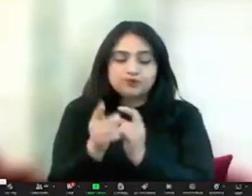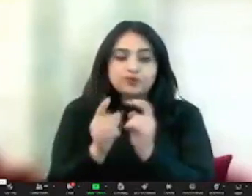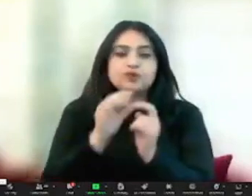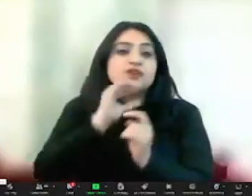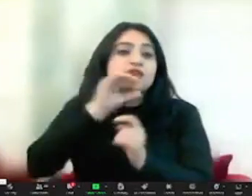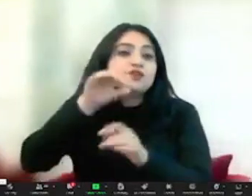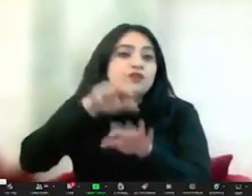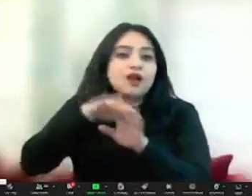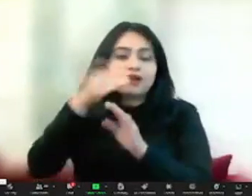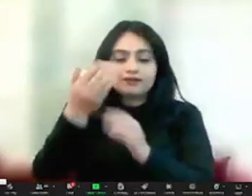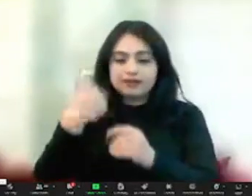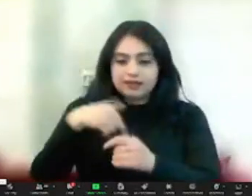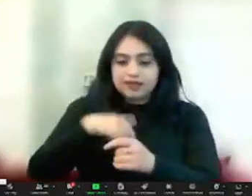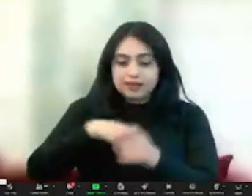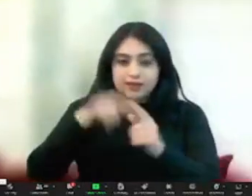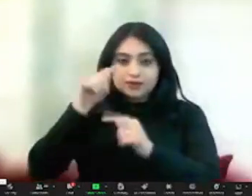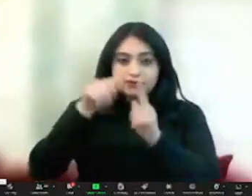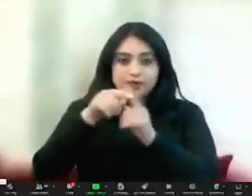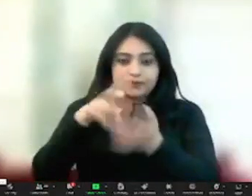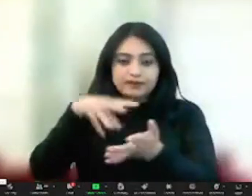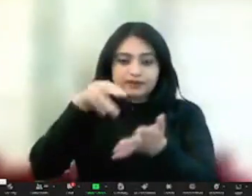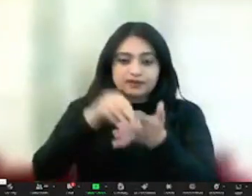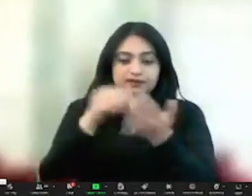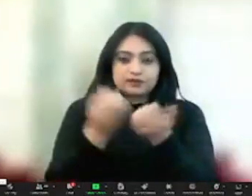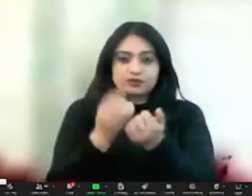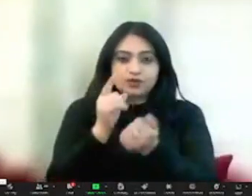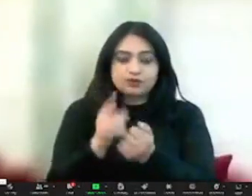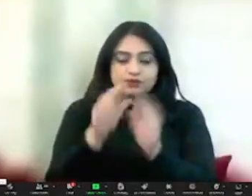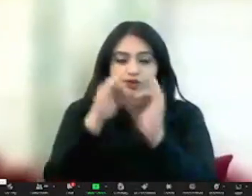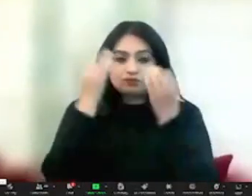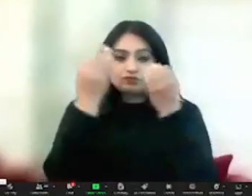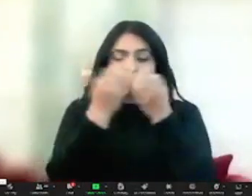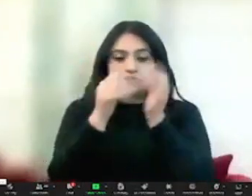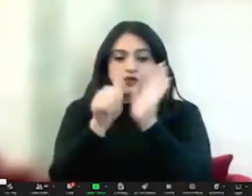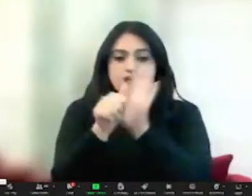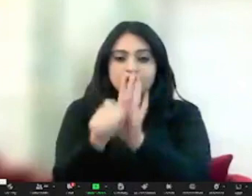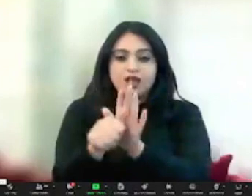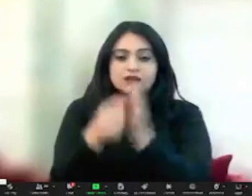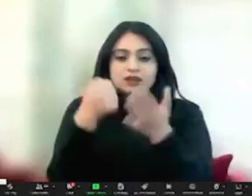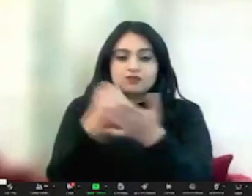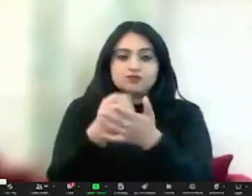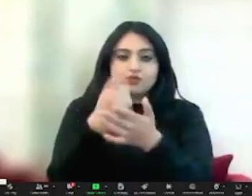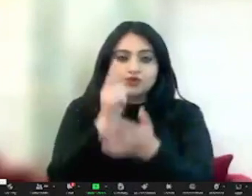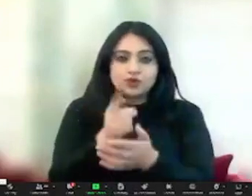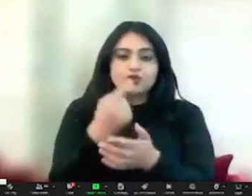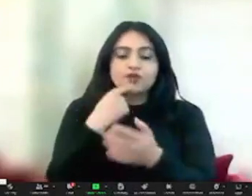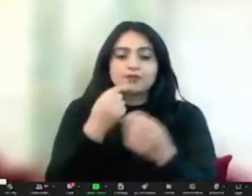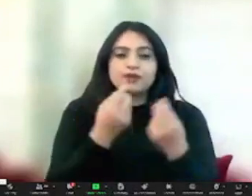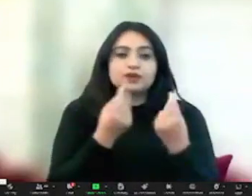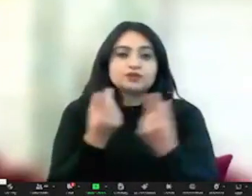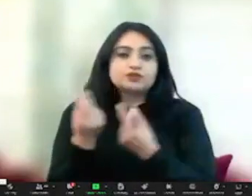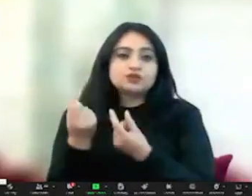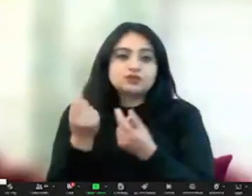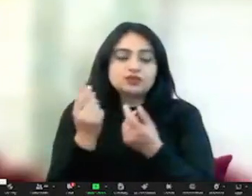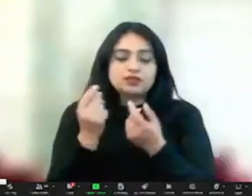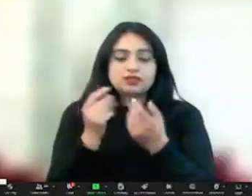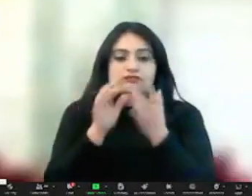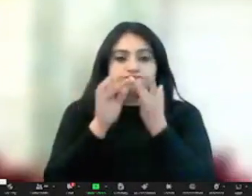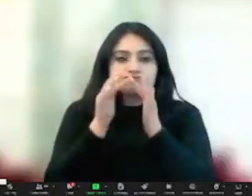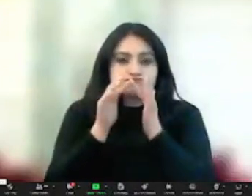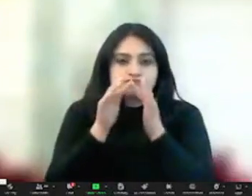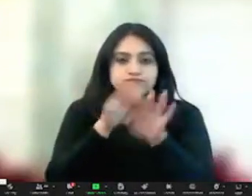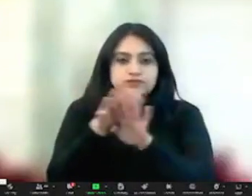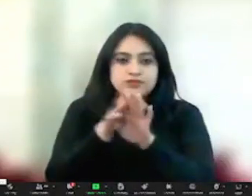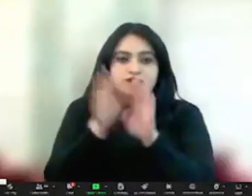युवाहरूलाई हामीले कुनै पनि कुरा केन्द्रित गर्ने हो भने र विश्व समक्ष जाने हो भने यो डिजिटल अथवा भनौँ वेबको धेरै ठुलो महत्त्व छ र